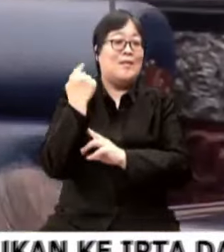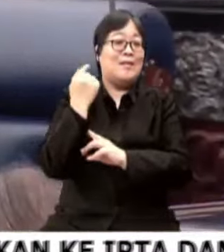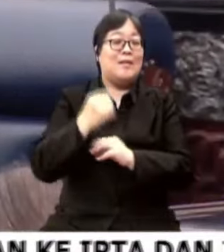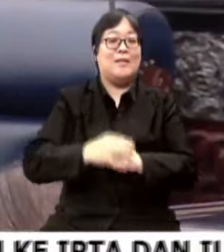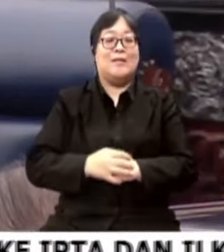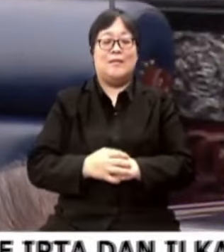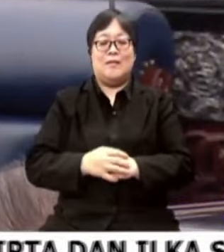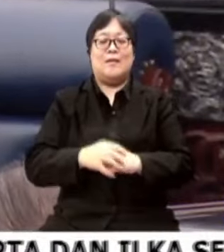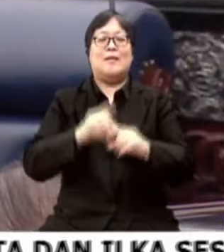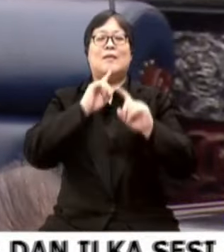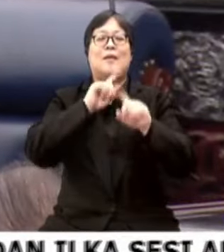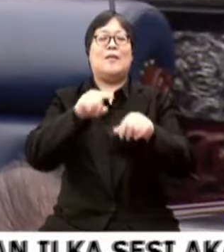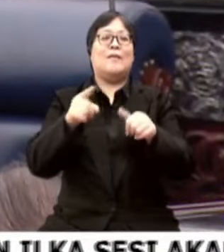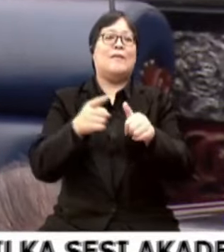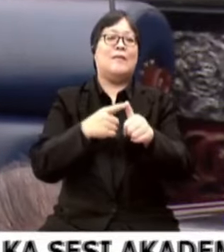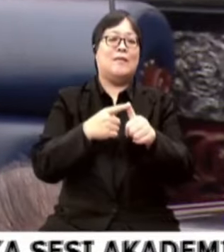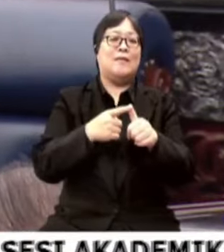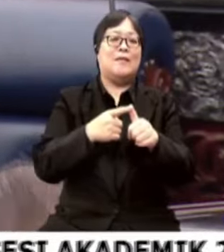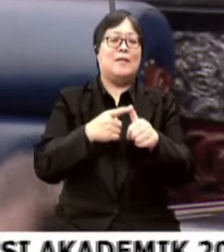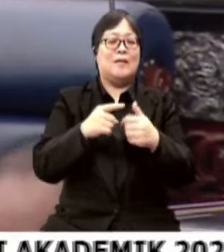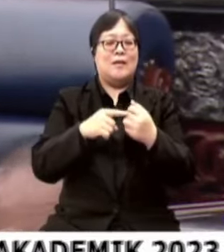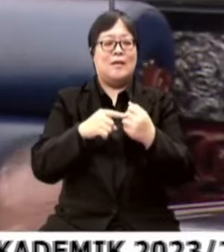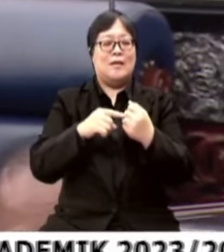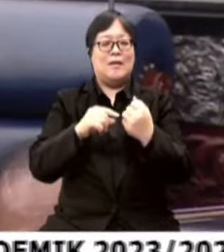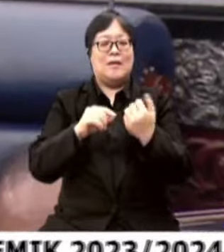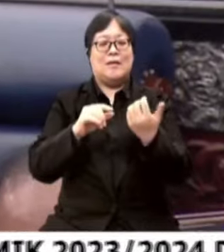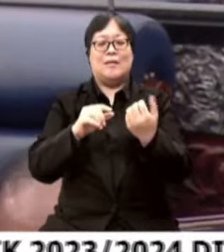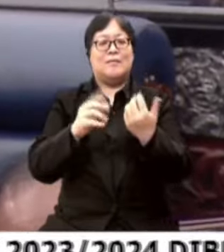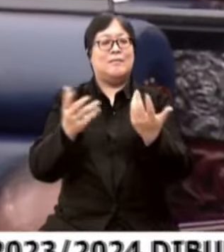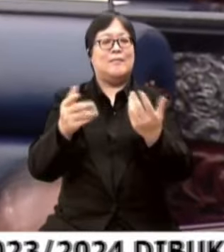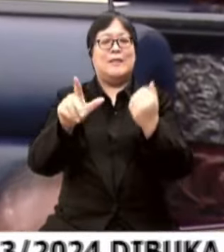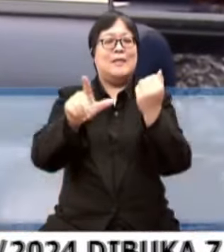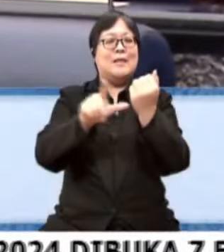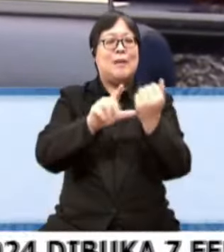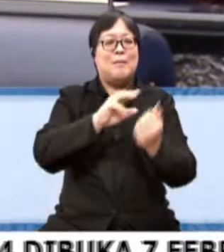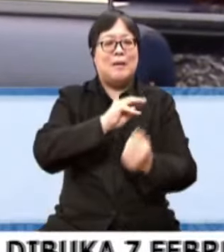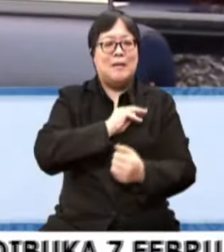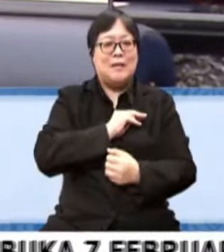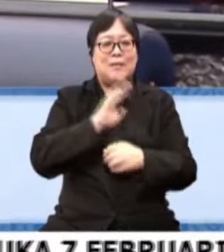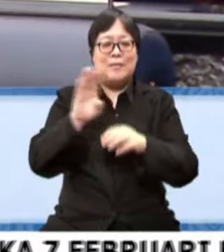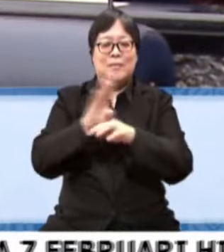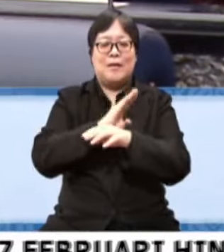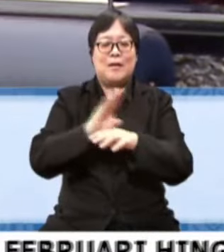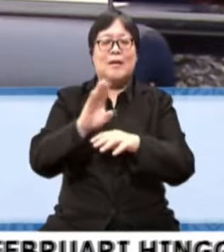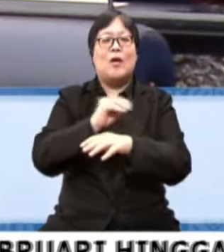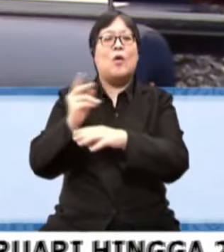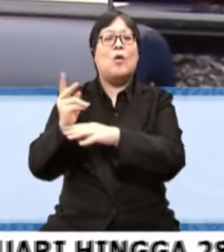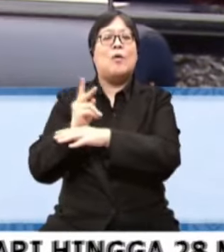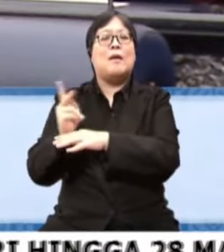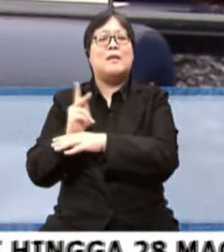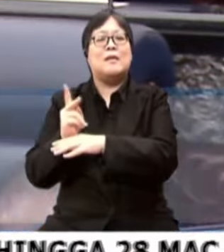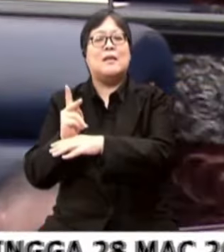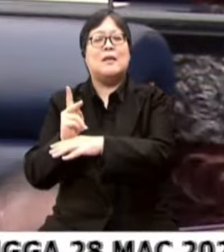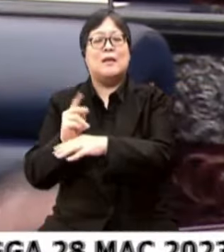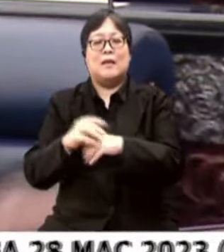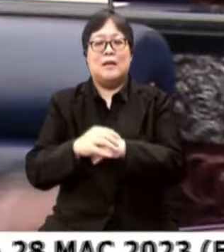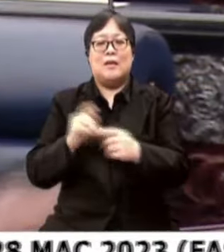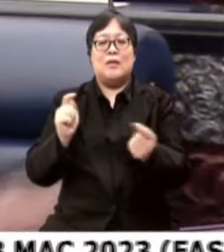jawaban yang pertama tuh jawatan timbalan menteri ini timbalan menteri Usahawan dan koperasi kemudian